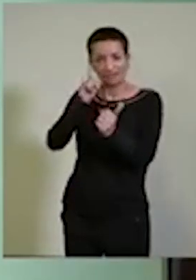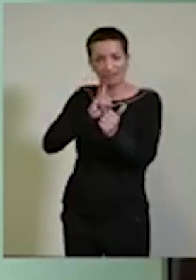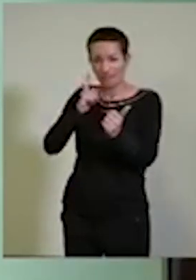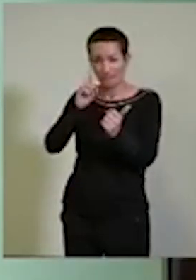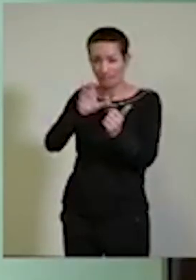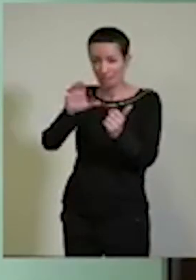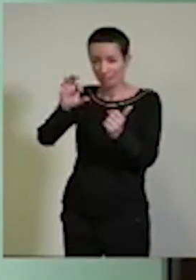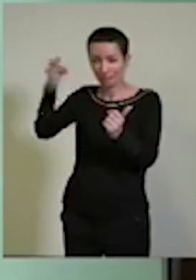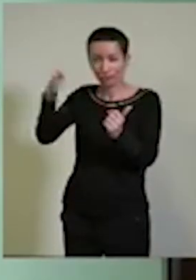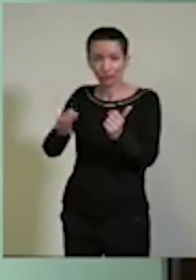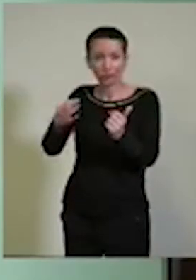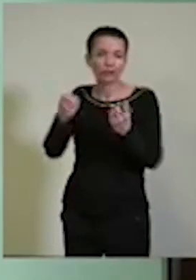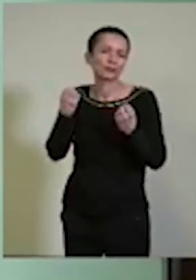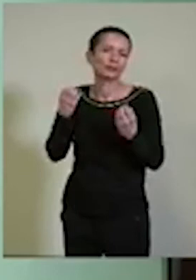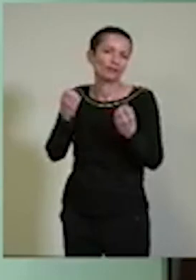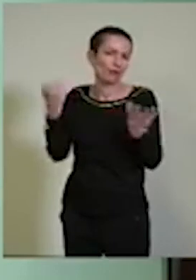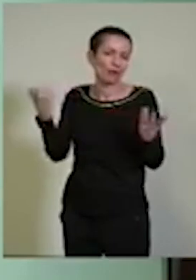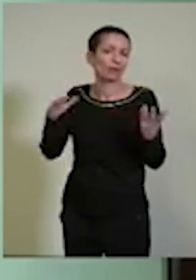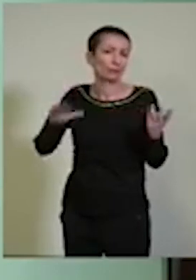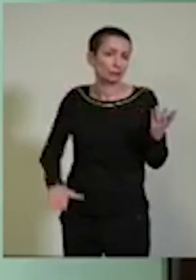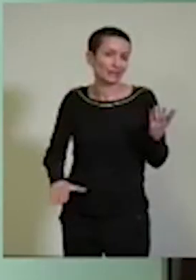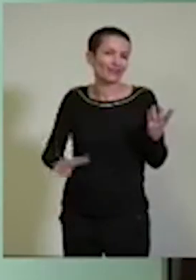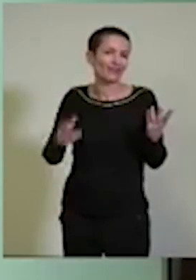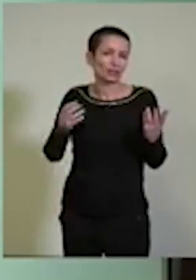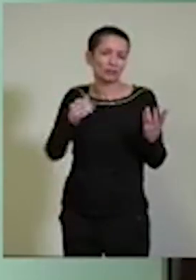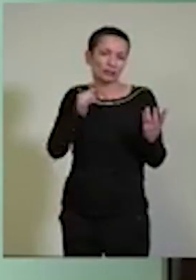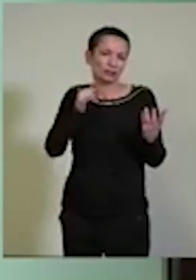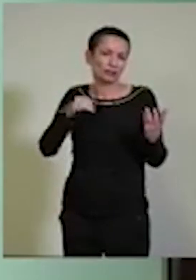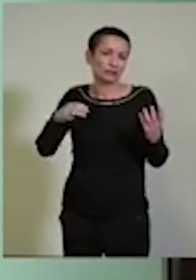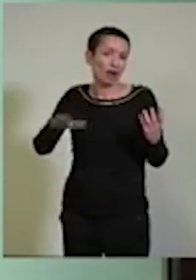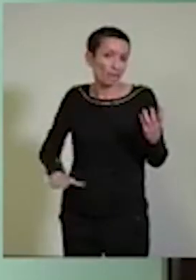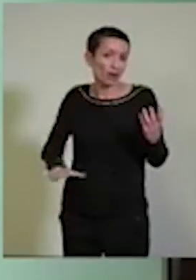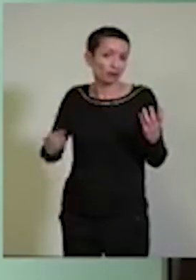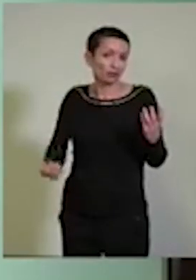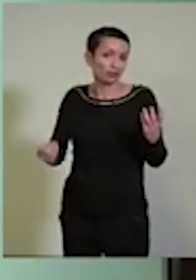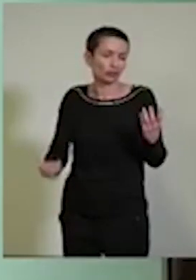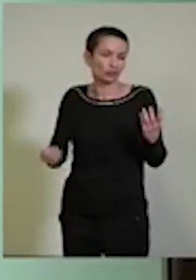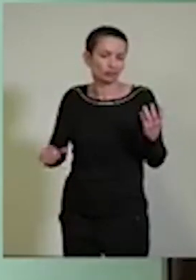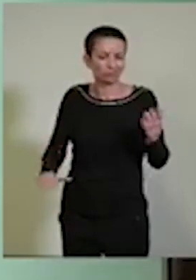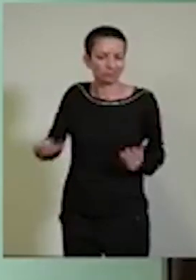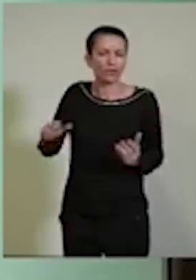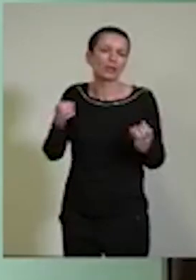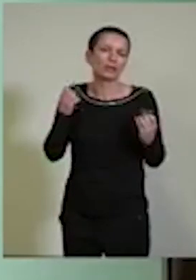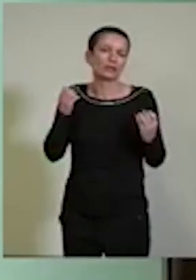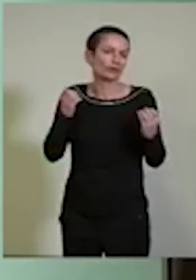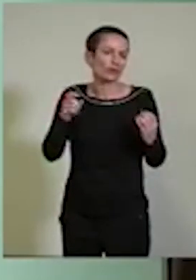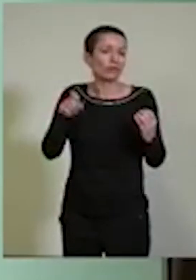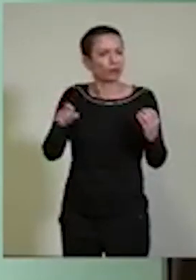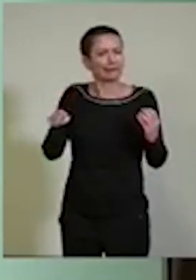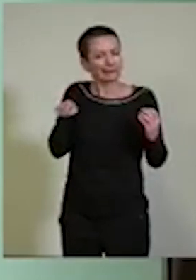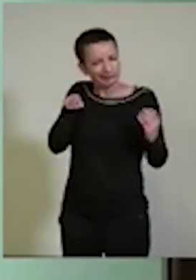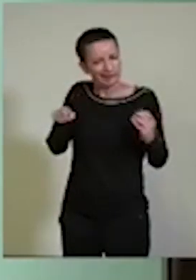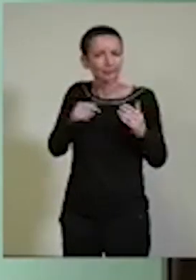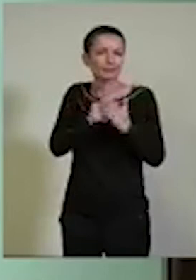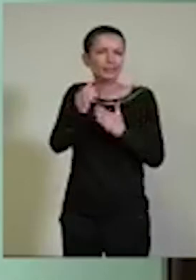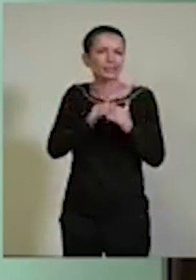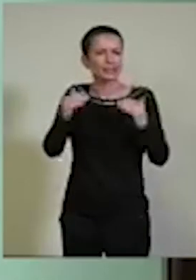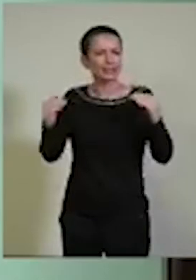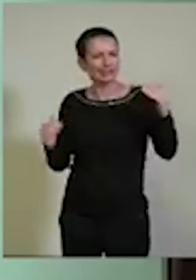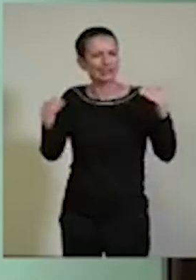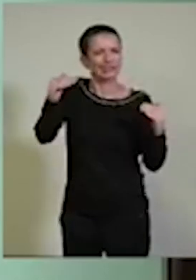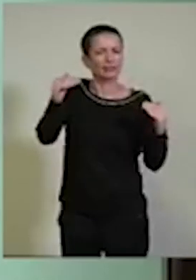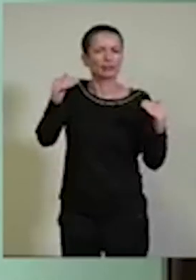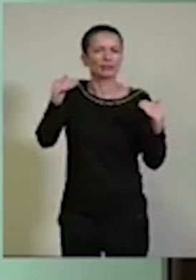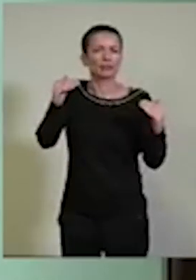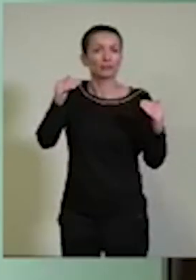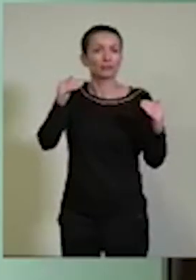et donc notamment dans la petite enfance et l'enfance. Il est important de rééquilibrer dans ce sens-là une politique d'égalité femmes-hommes. Ce n'est pas qu'une politique envers